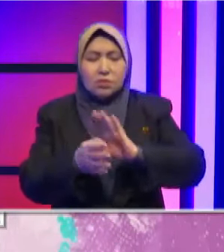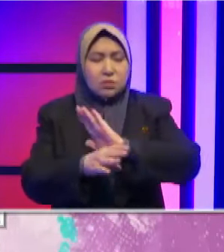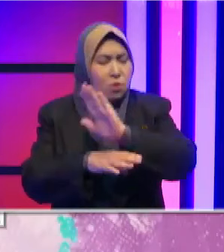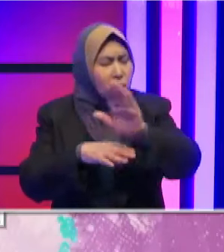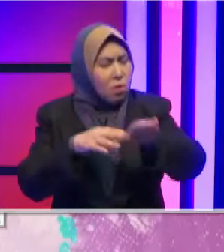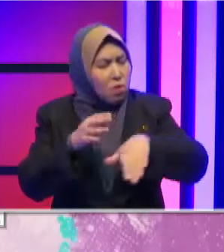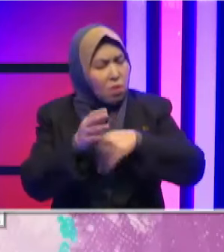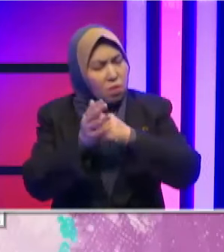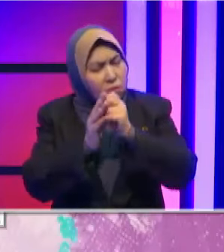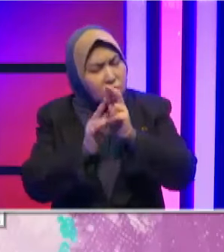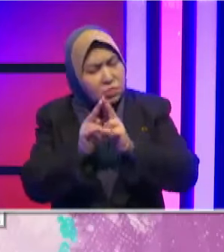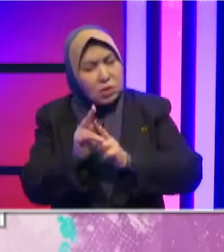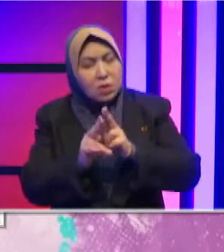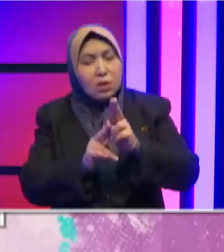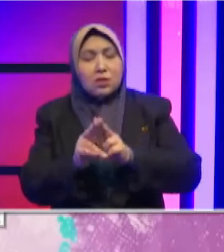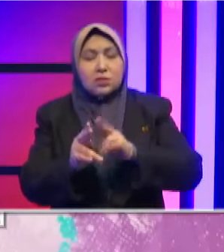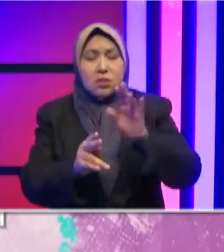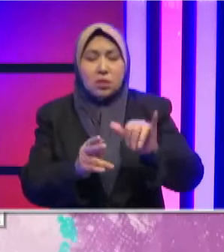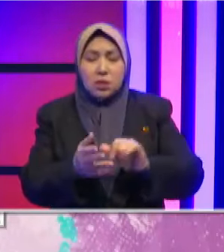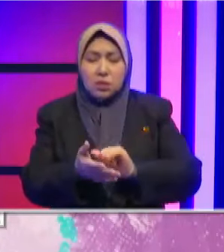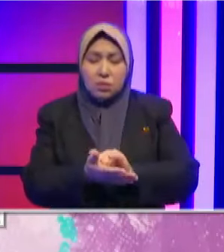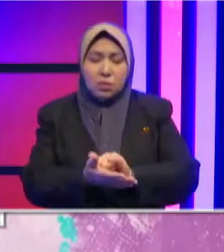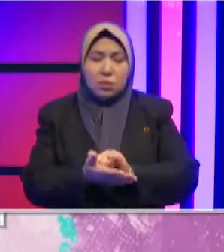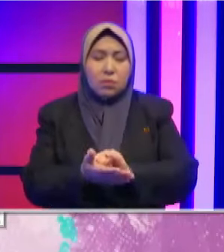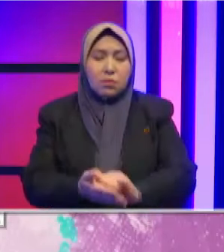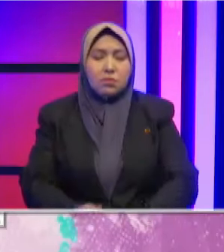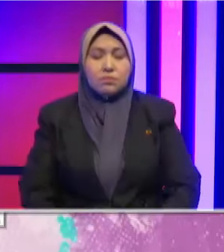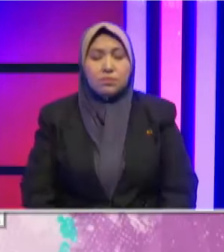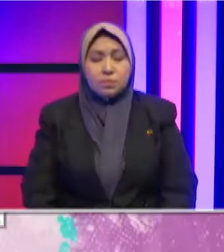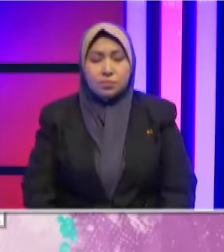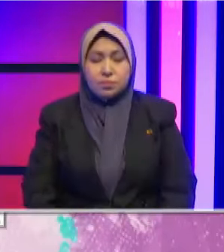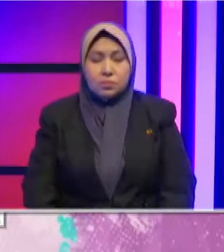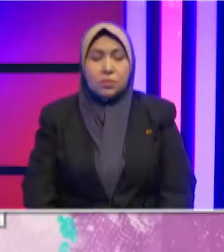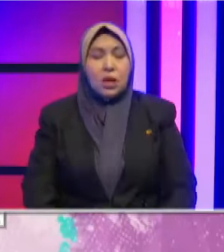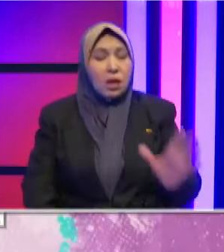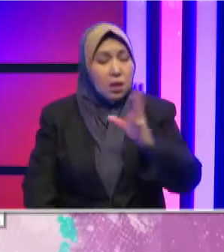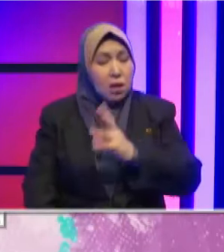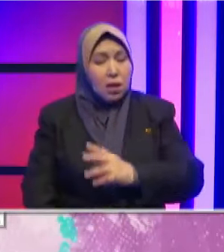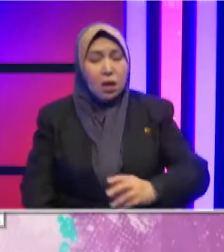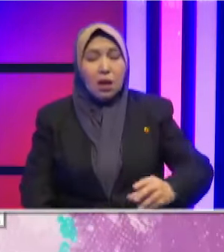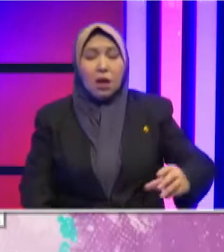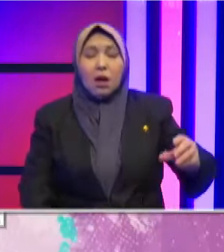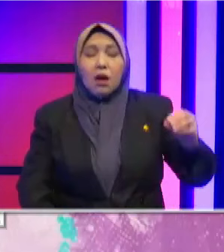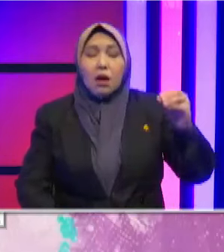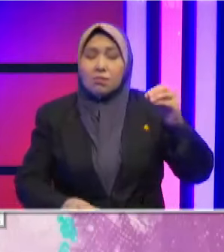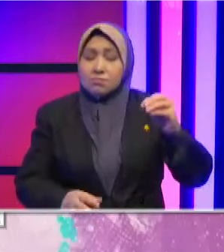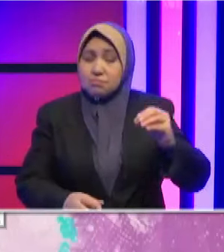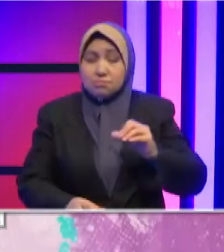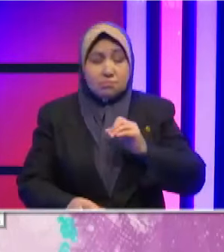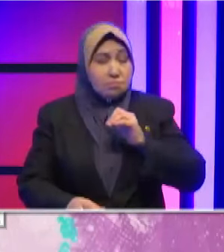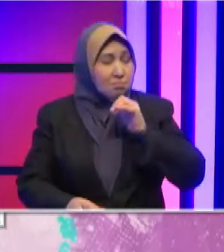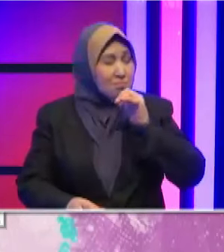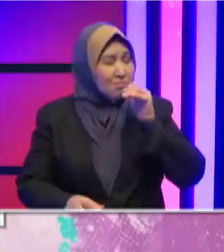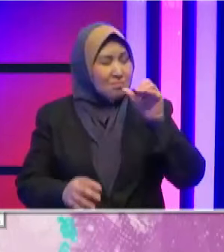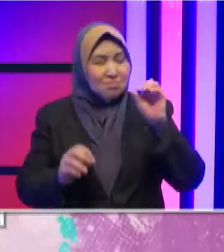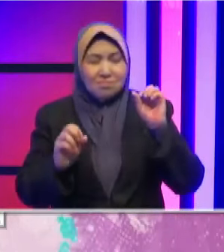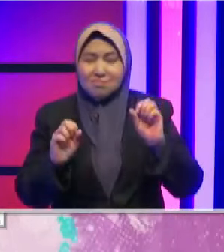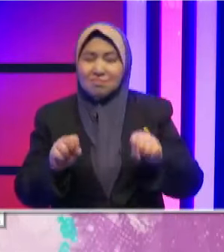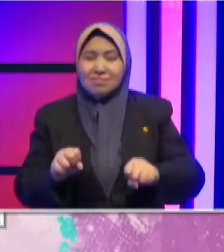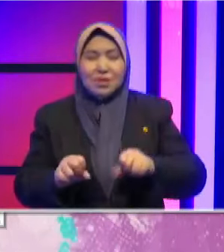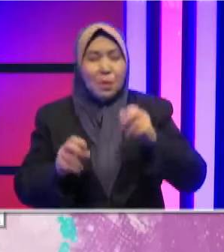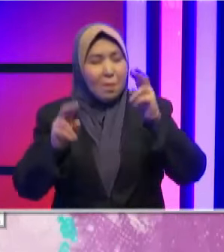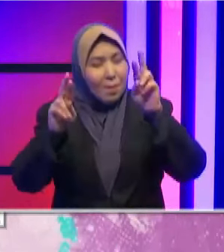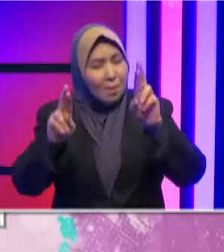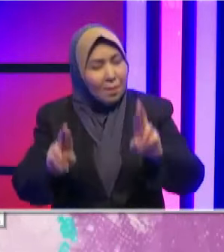ketik wu wuni wahai roh Muna lavoro